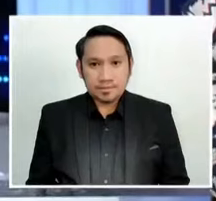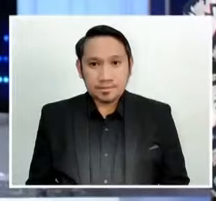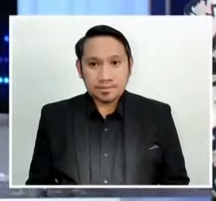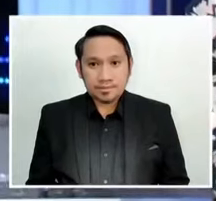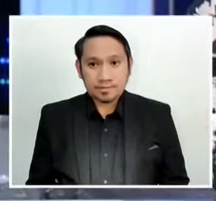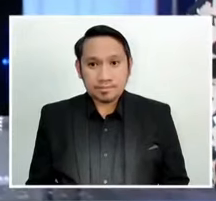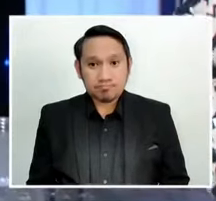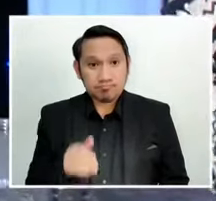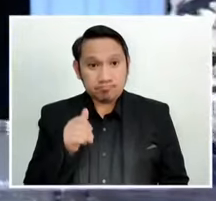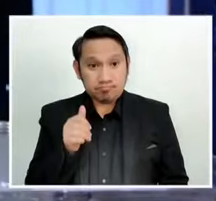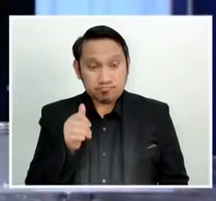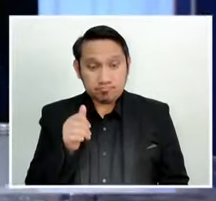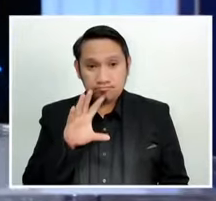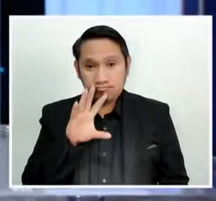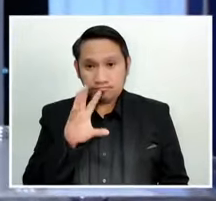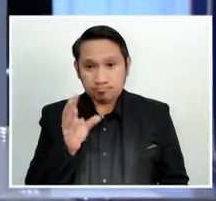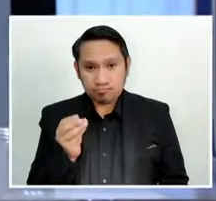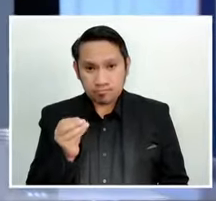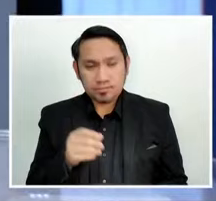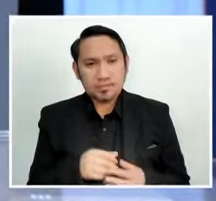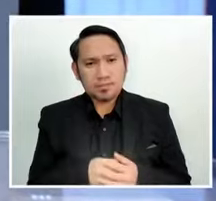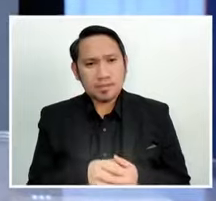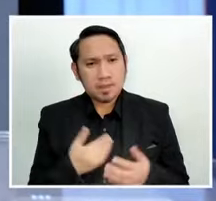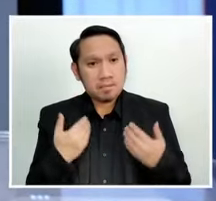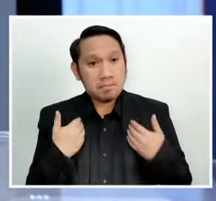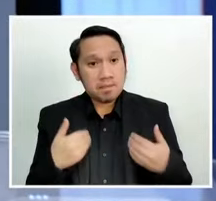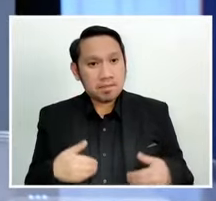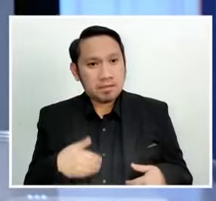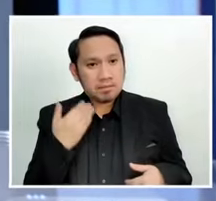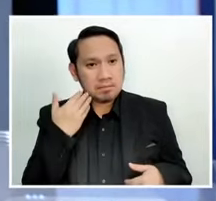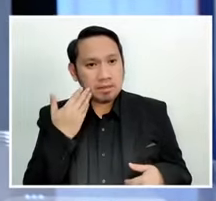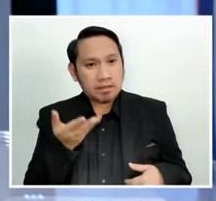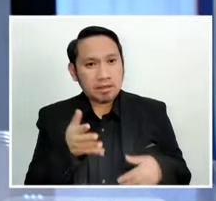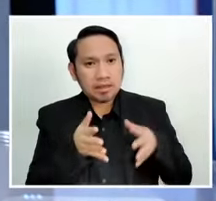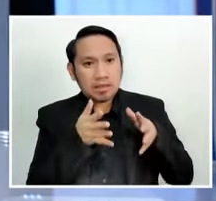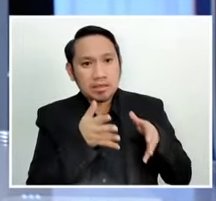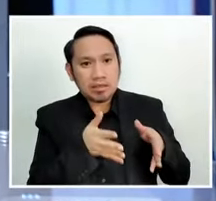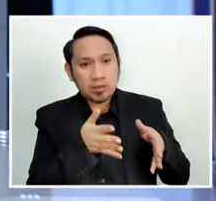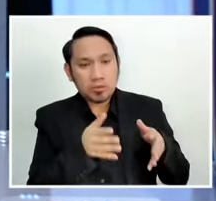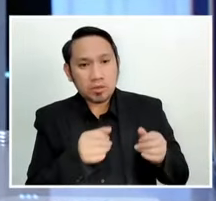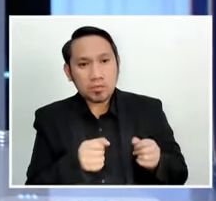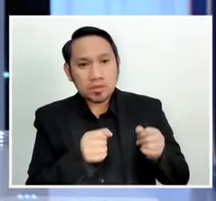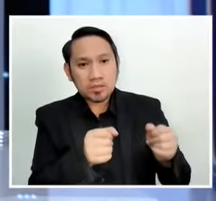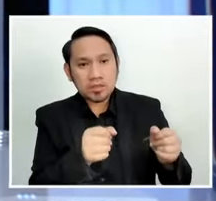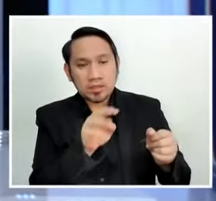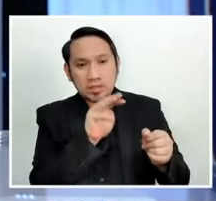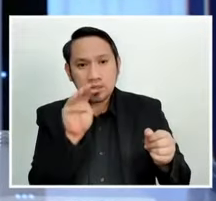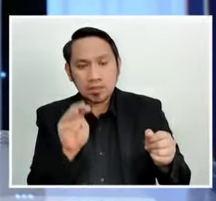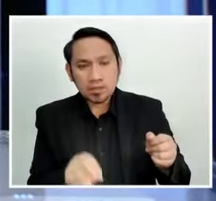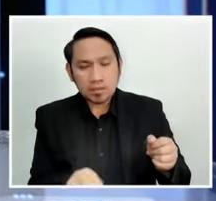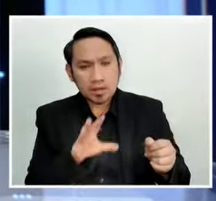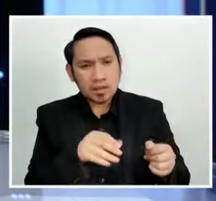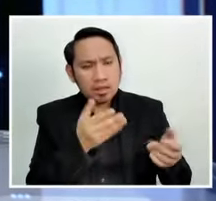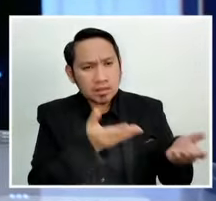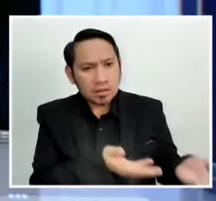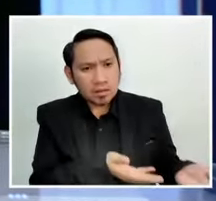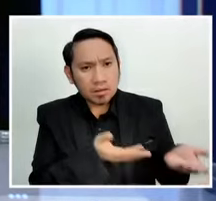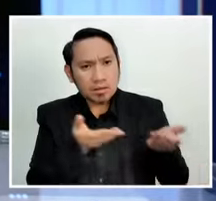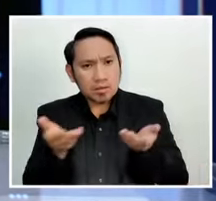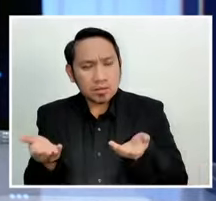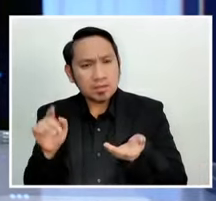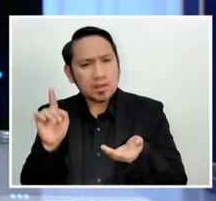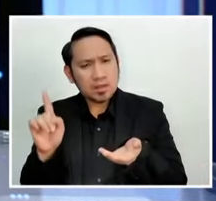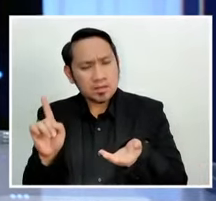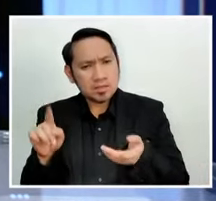Iniwan ito ng isang delivery rider na sa isang kalye sa Maynila, napulot naman at iniwi naman ito ng isang tricycle